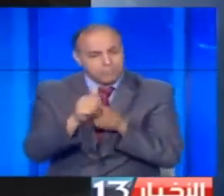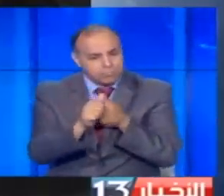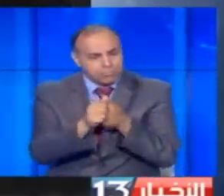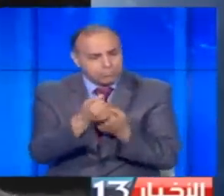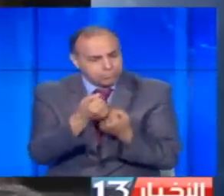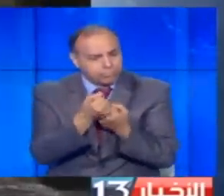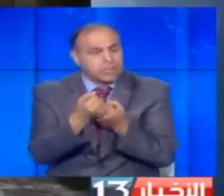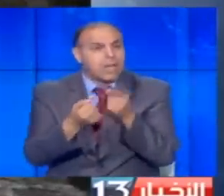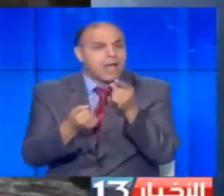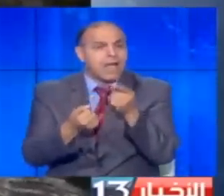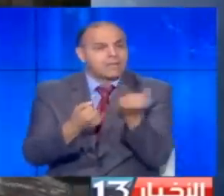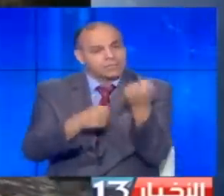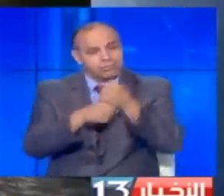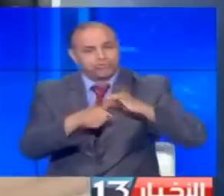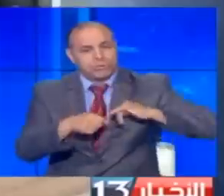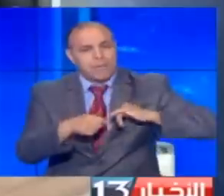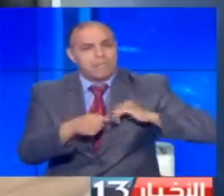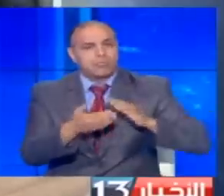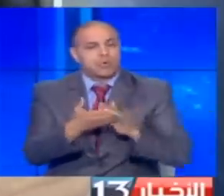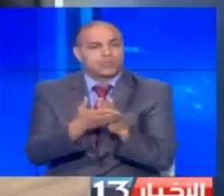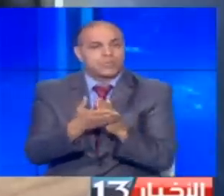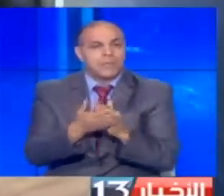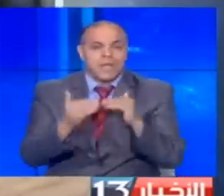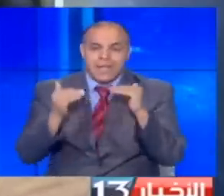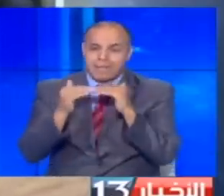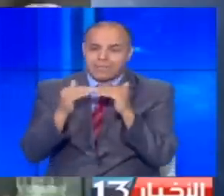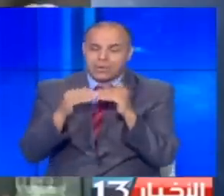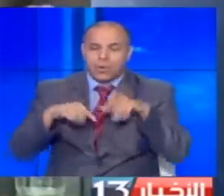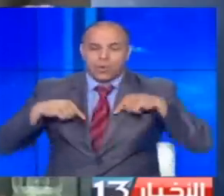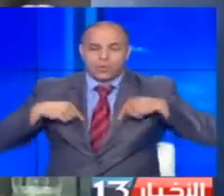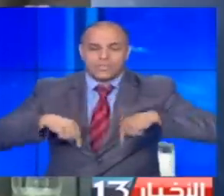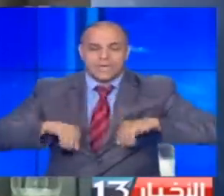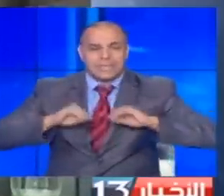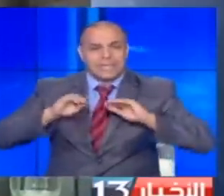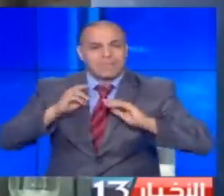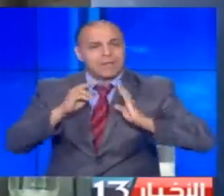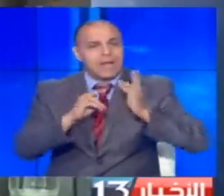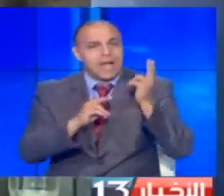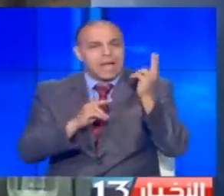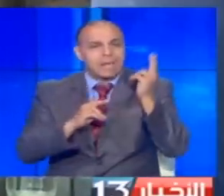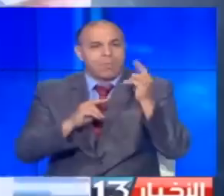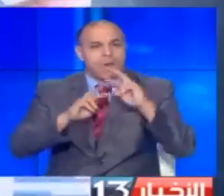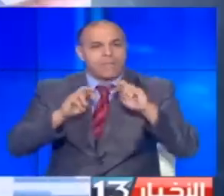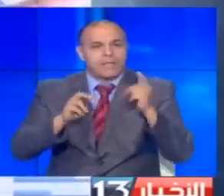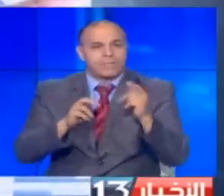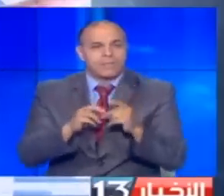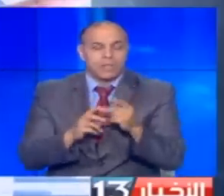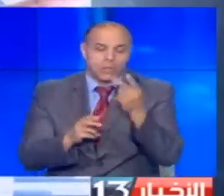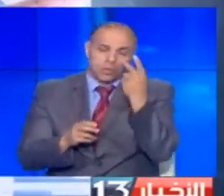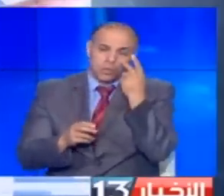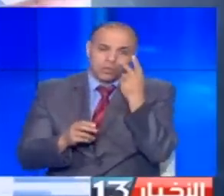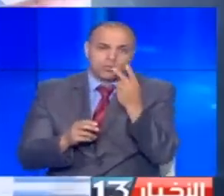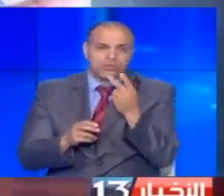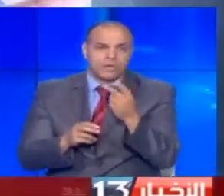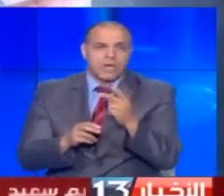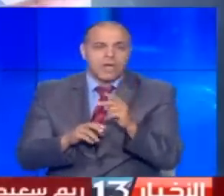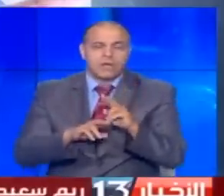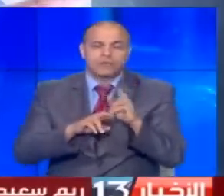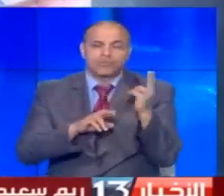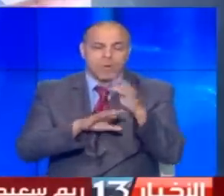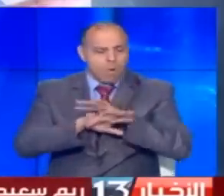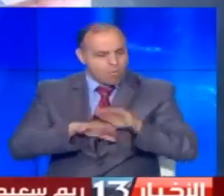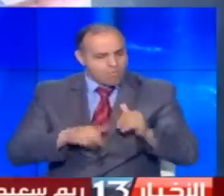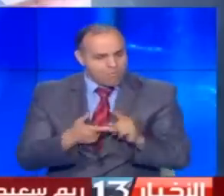والاحاطه بال باعثه كانت على مستوى وزاره التعليم العالي والبحث العلمي لاحظنا وانه خارجيه تعليم عالي